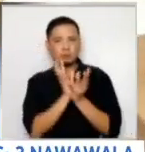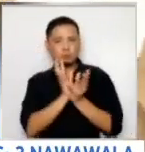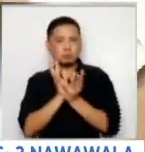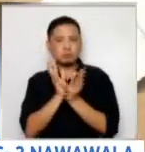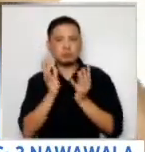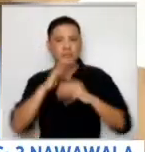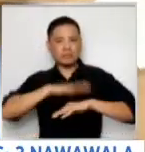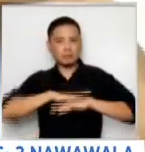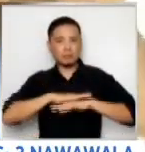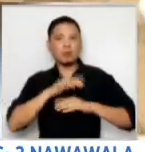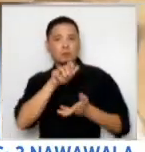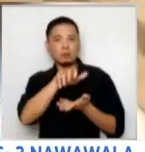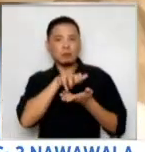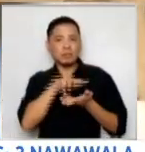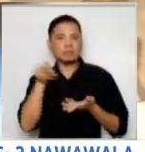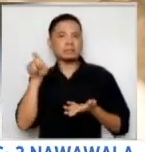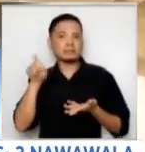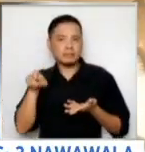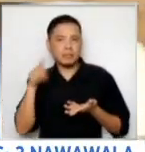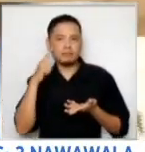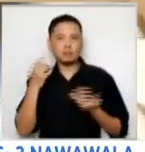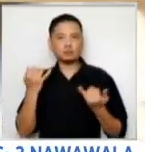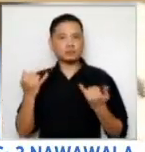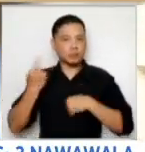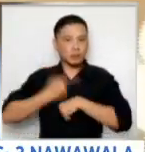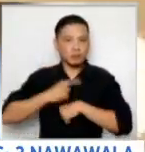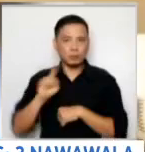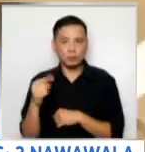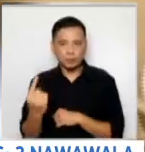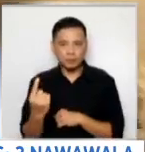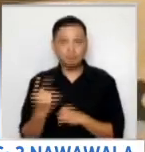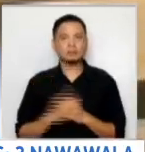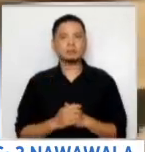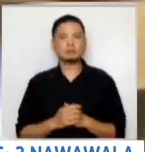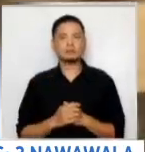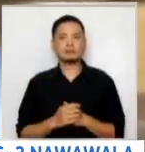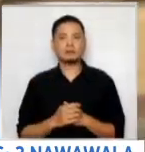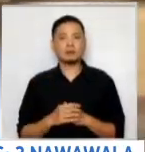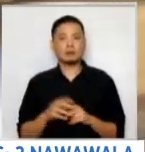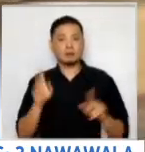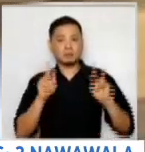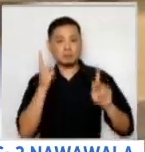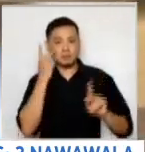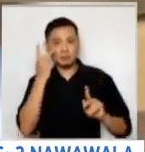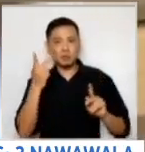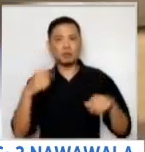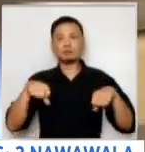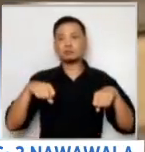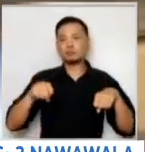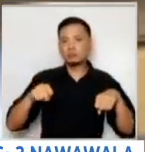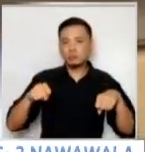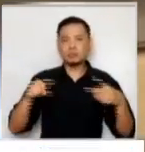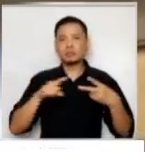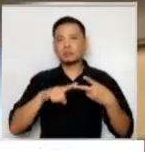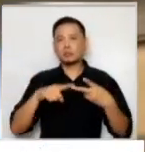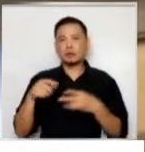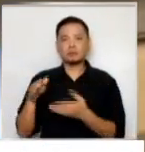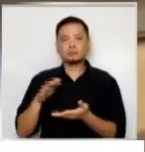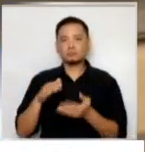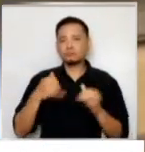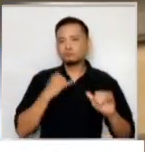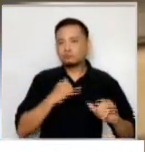nila para sa araw na ito. Yung mga dumaraan dito na nakita ko kanina, mga tricycle driver, street sweeper at iba pang mga